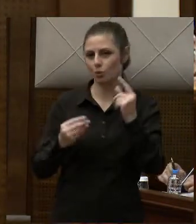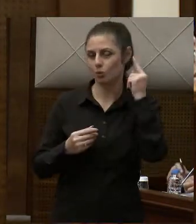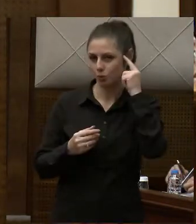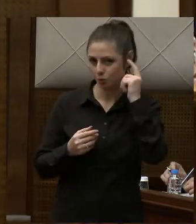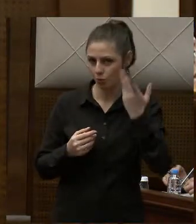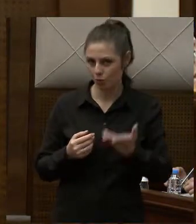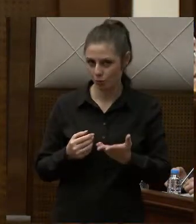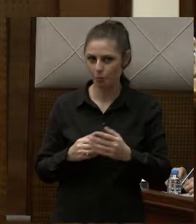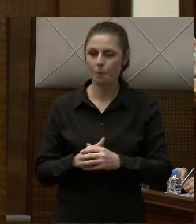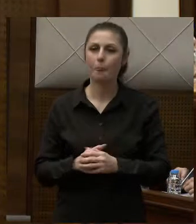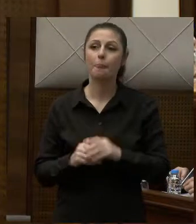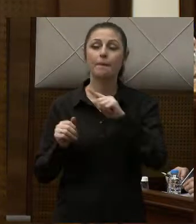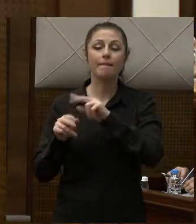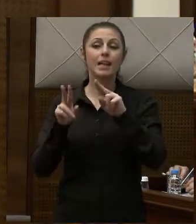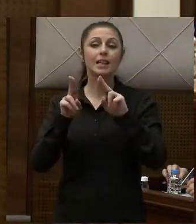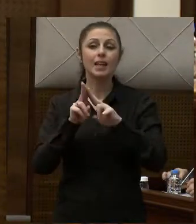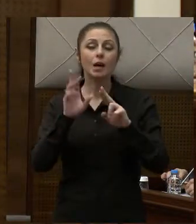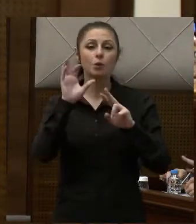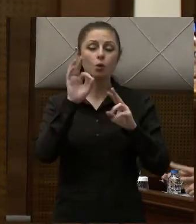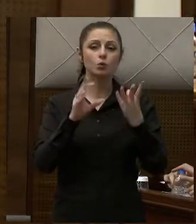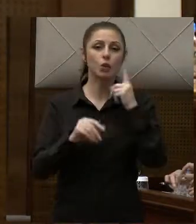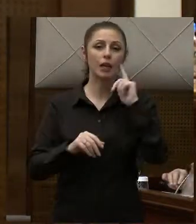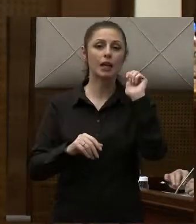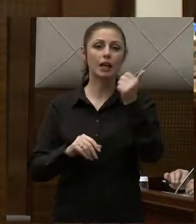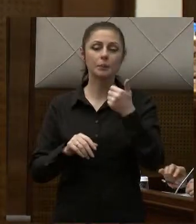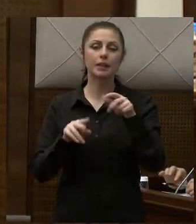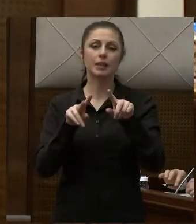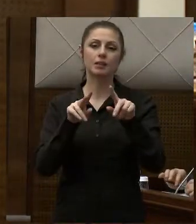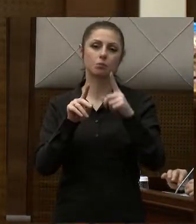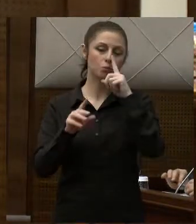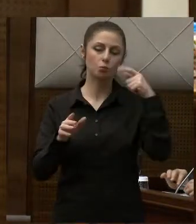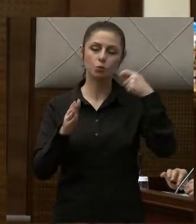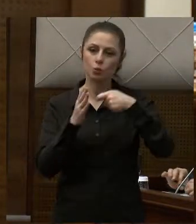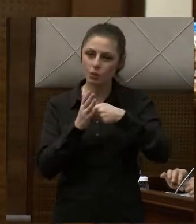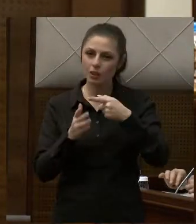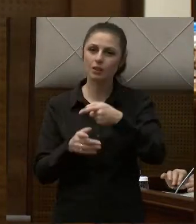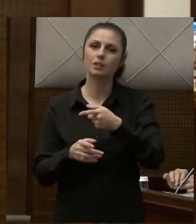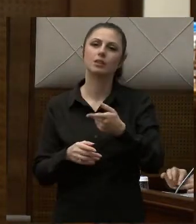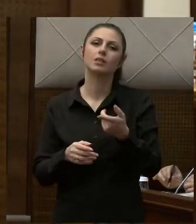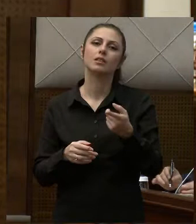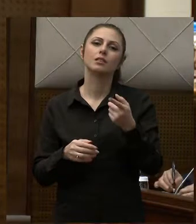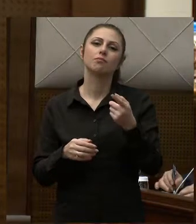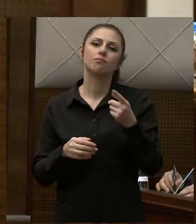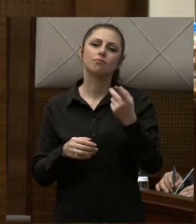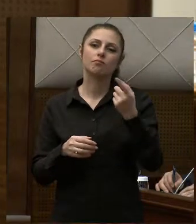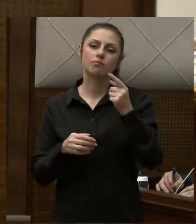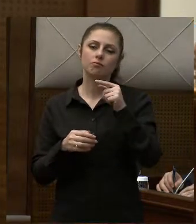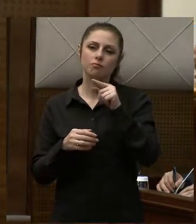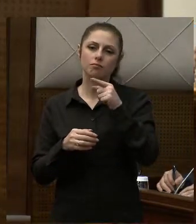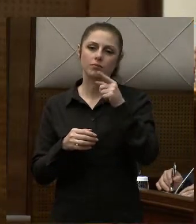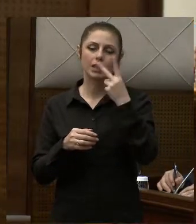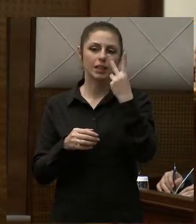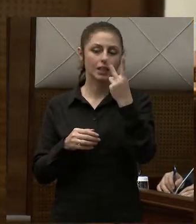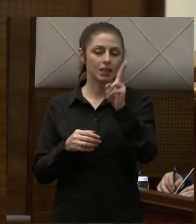şekliyle Kamil Obamızın çok kıymetli muhtarı Mehmet Bursalı abimizi, yine Sayın Belediye Başkanımızın abileri Tahir Akgün